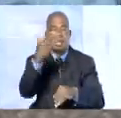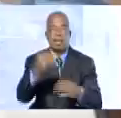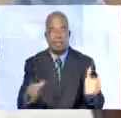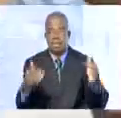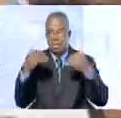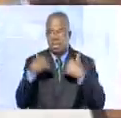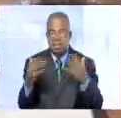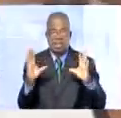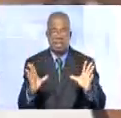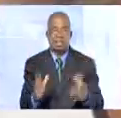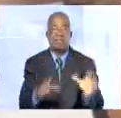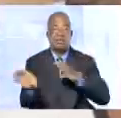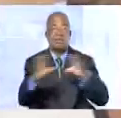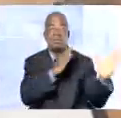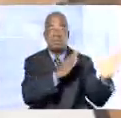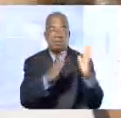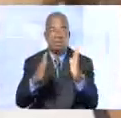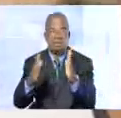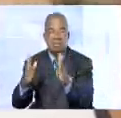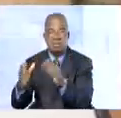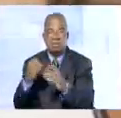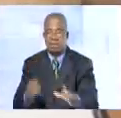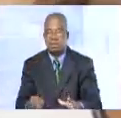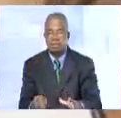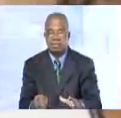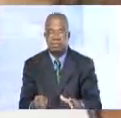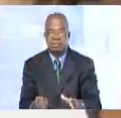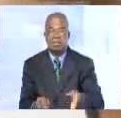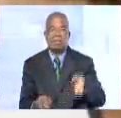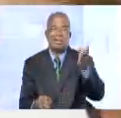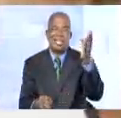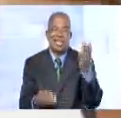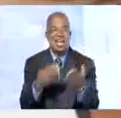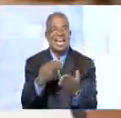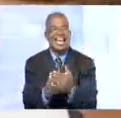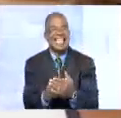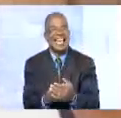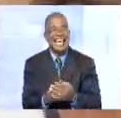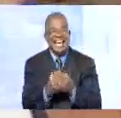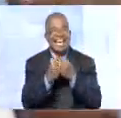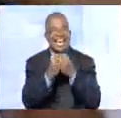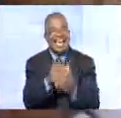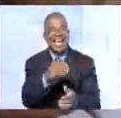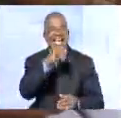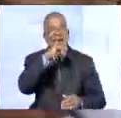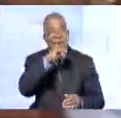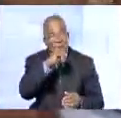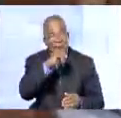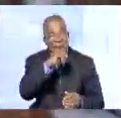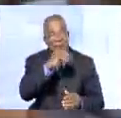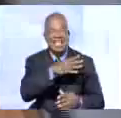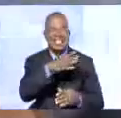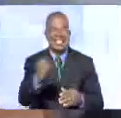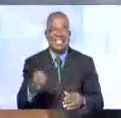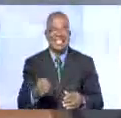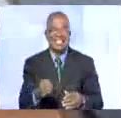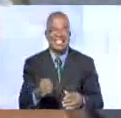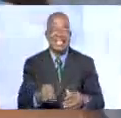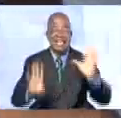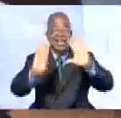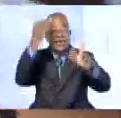améliorations aux dispositifs de surveillance multilatérale, des politiques économiques des pays de la zone UEMOA, Union économique